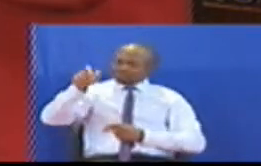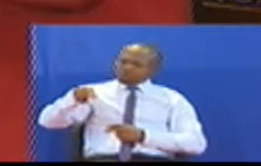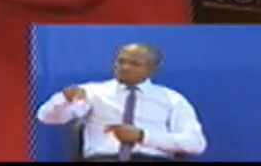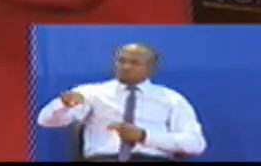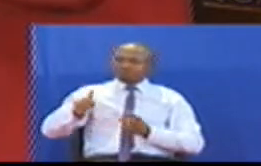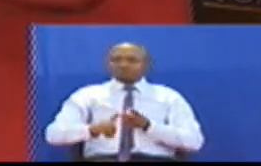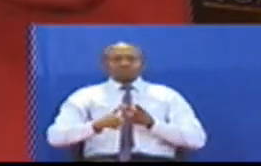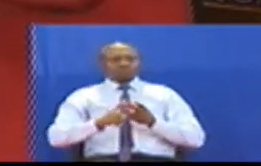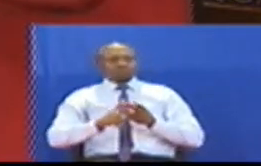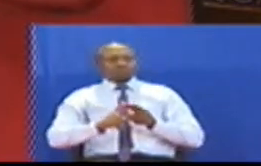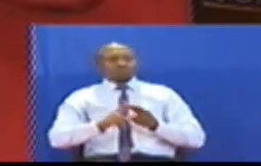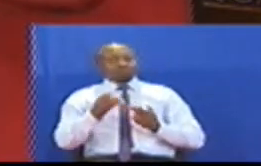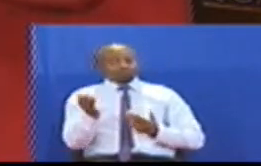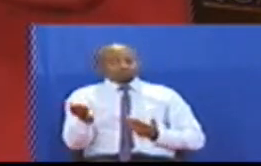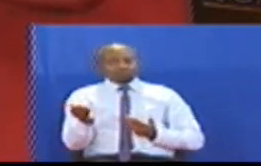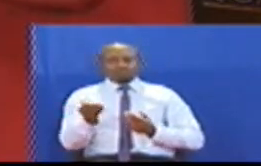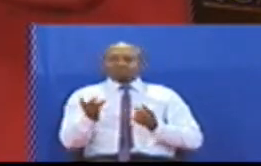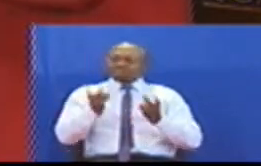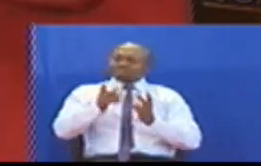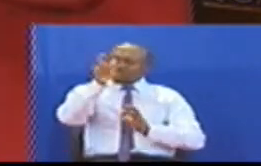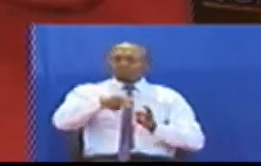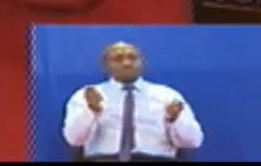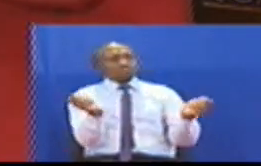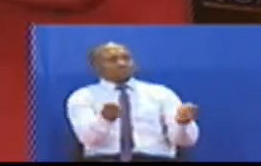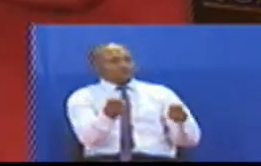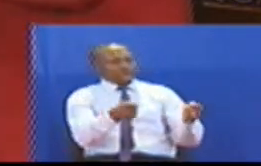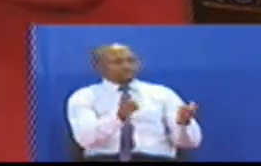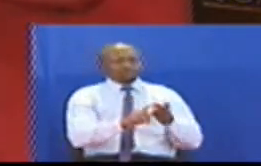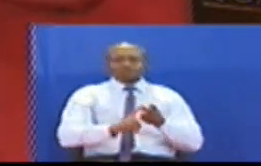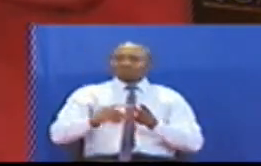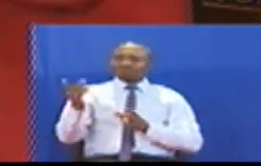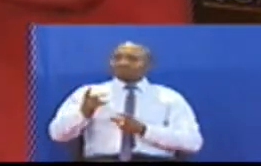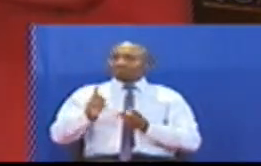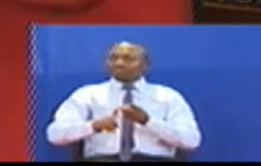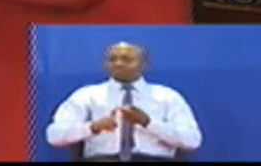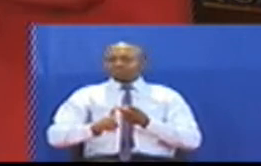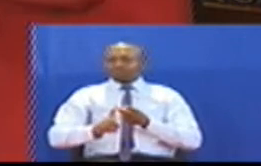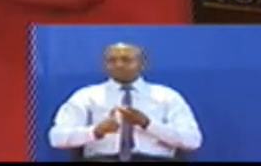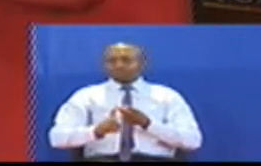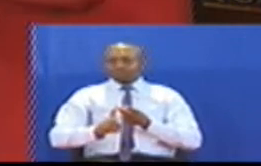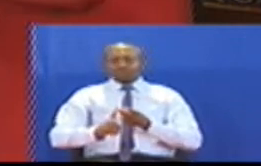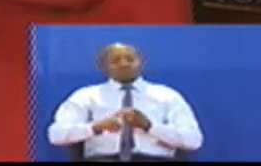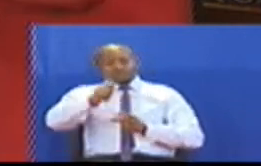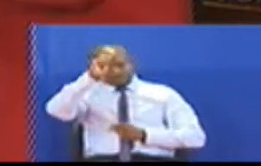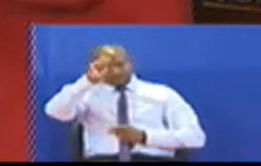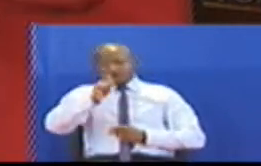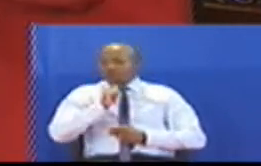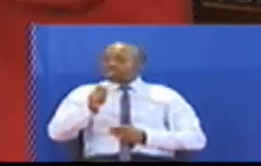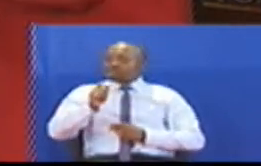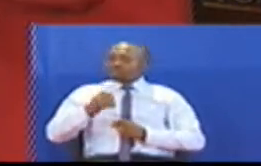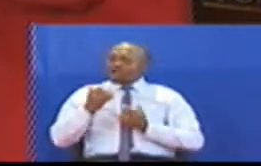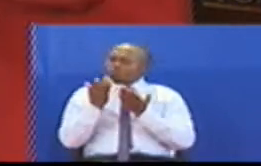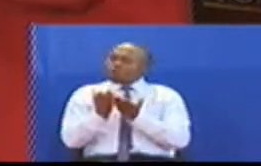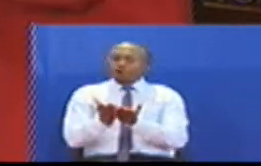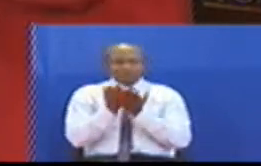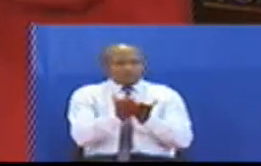mkulima. Mvuvi huyu ni sawa na mfugaji. Lakini mvuvi huyu anaonewa siku hadi siku. Mheshimiwa Waziri Mkuu, nikuombe sana.